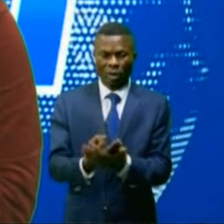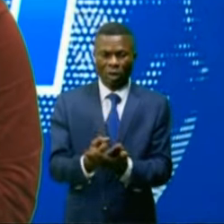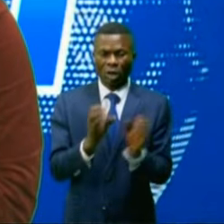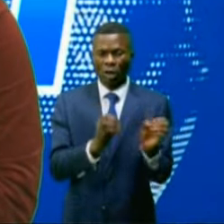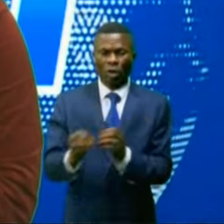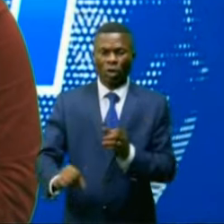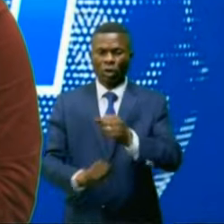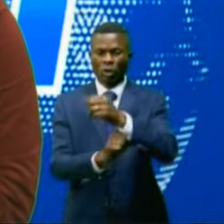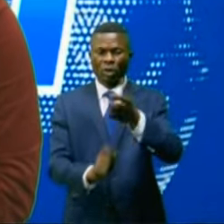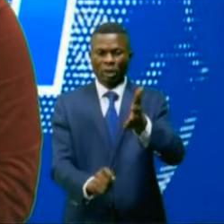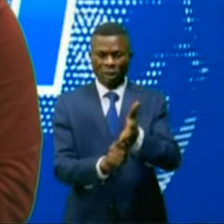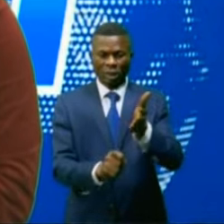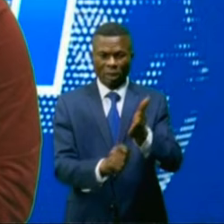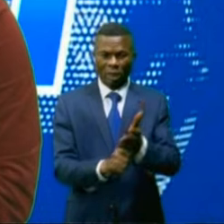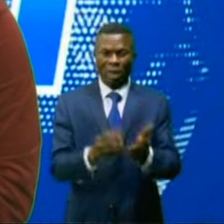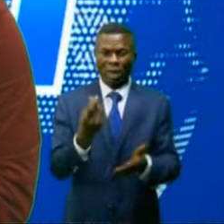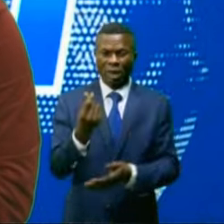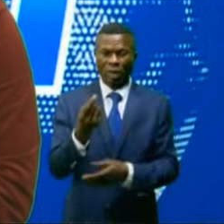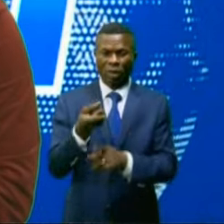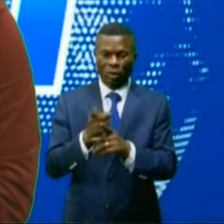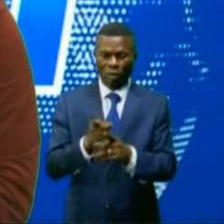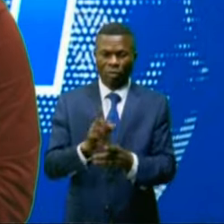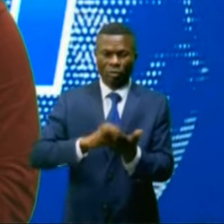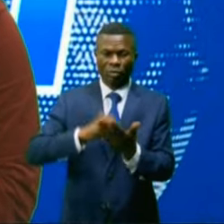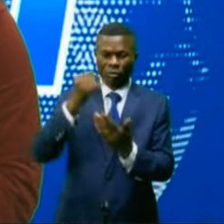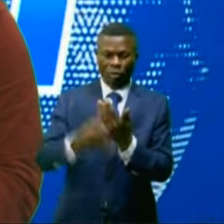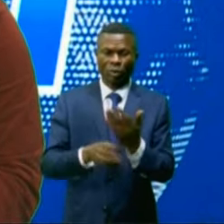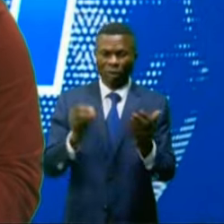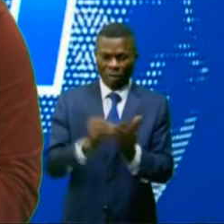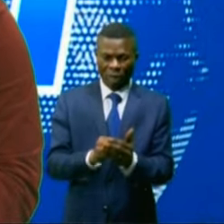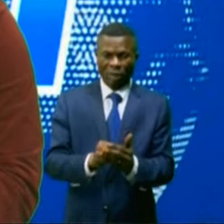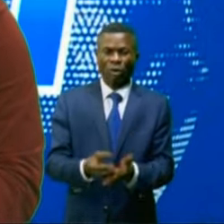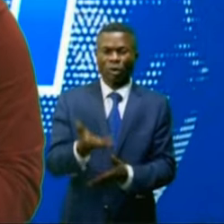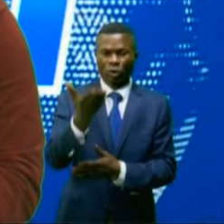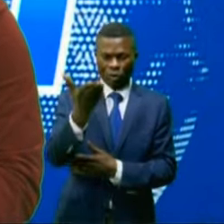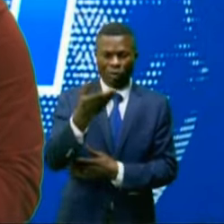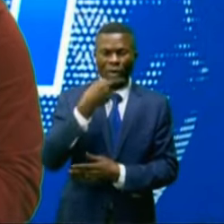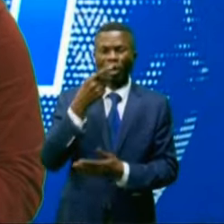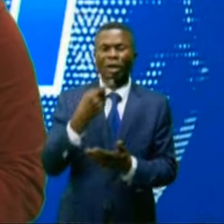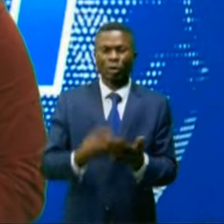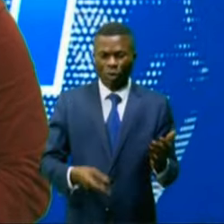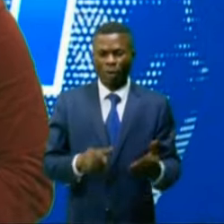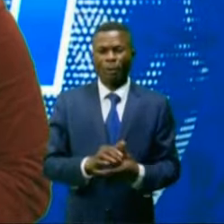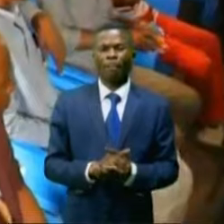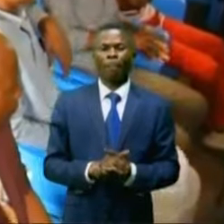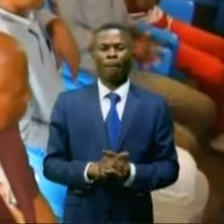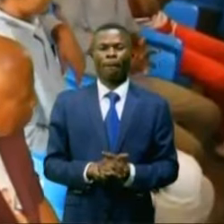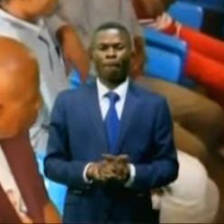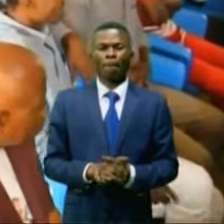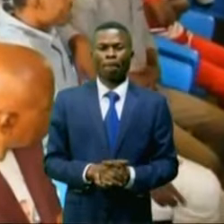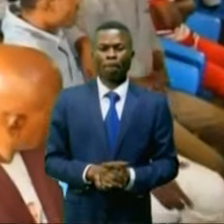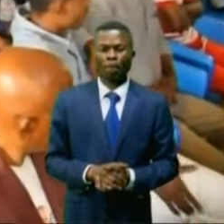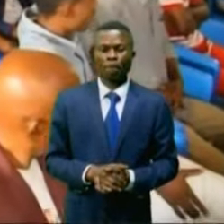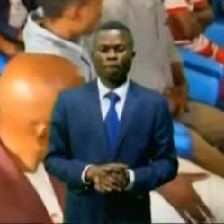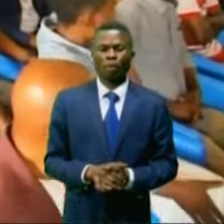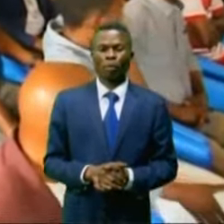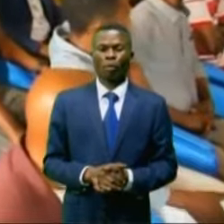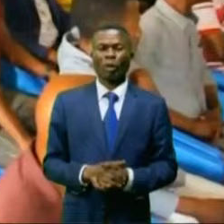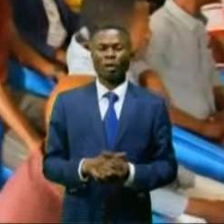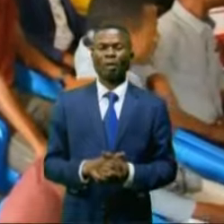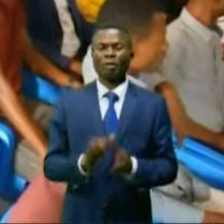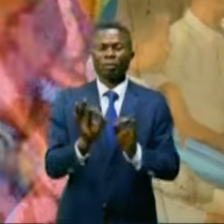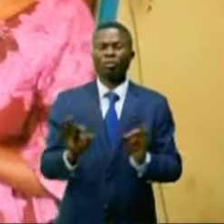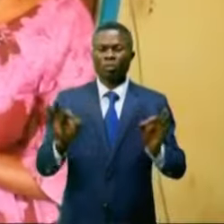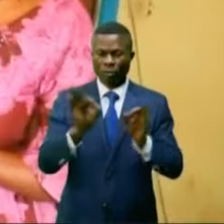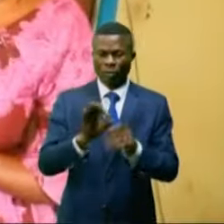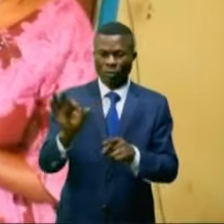l'appui technique et financier du projet Encore Franklin et Claire Kalombo. Ce séminaire de grande importance, animé par